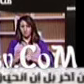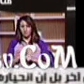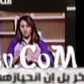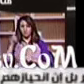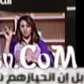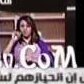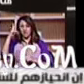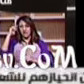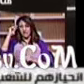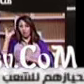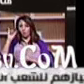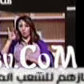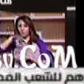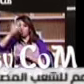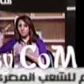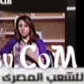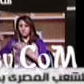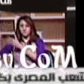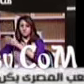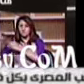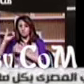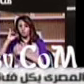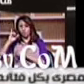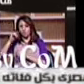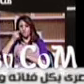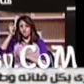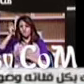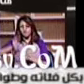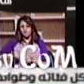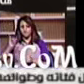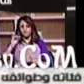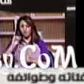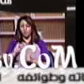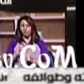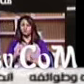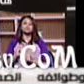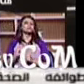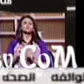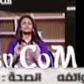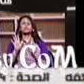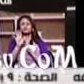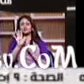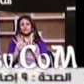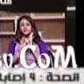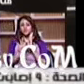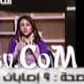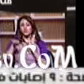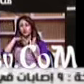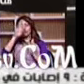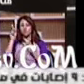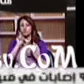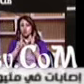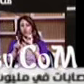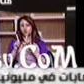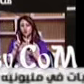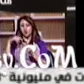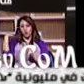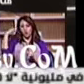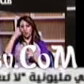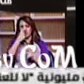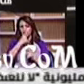غير اليهود طيب اذا اذا يا فندم تعارضه المعايير الشرعيه مع اراده الشعب هذا الكلام من